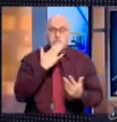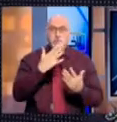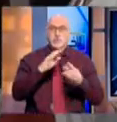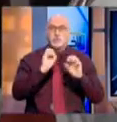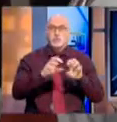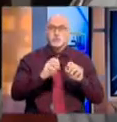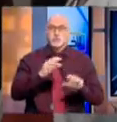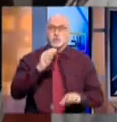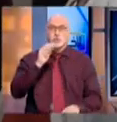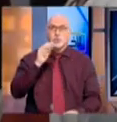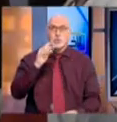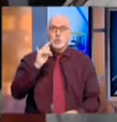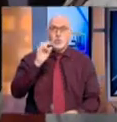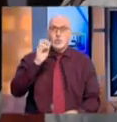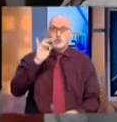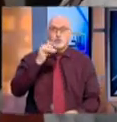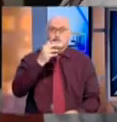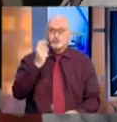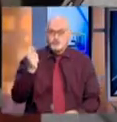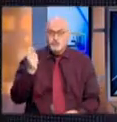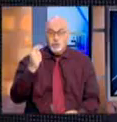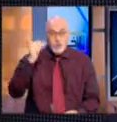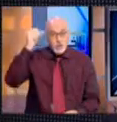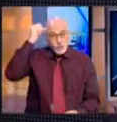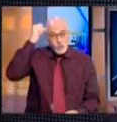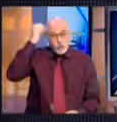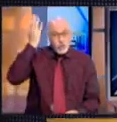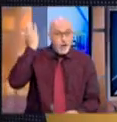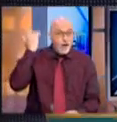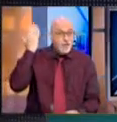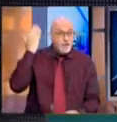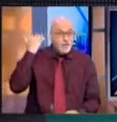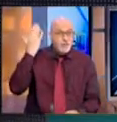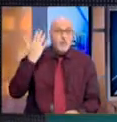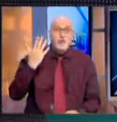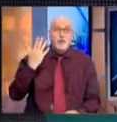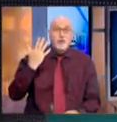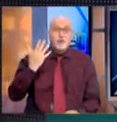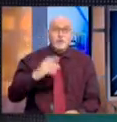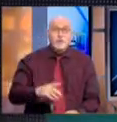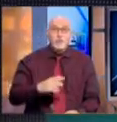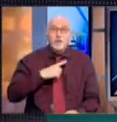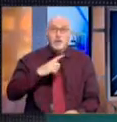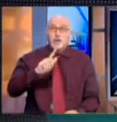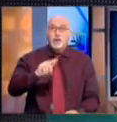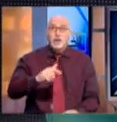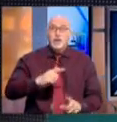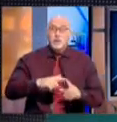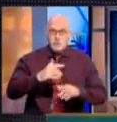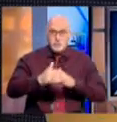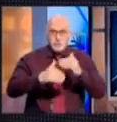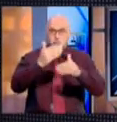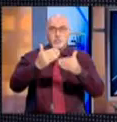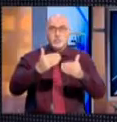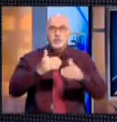الأستاذ بالخوجة كمال، ونتفكروا اليامات تاع زمان كي كنا صغار، كنا في كونسيرفاتوار ورانا اون بيرسيفير توجور، رانا